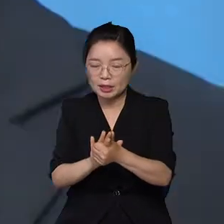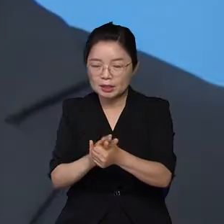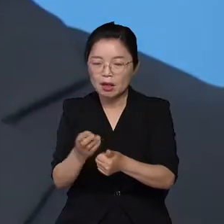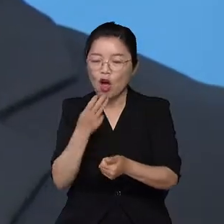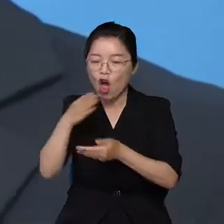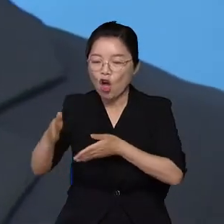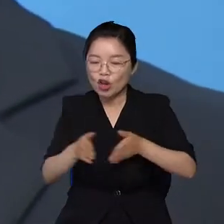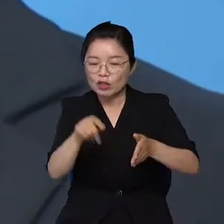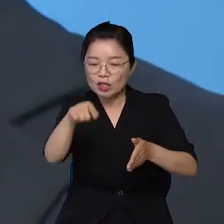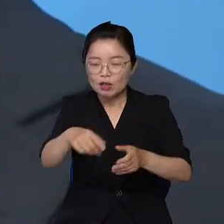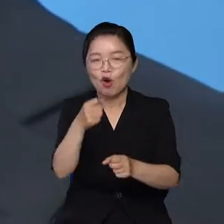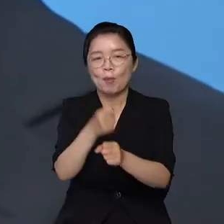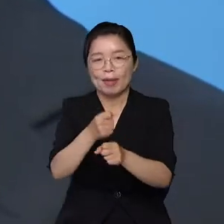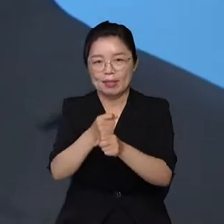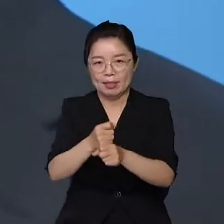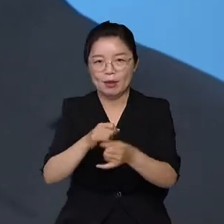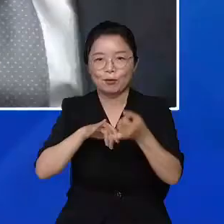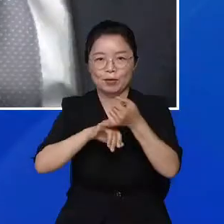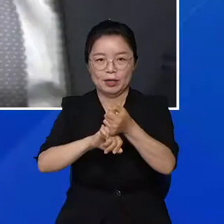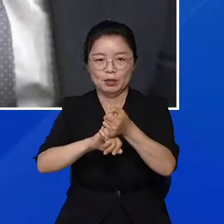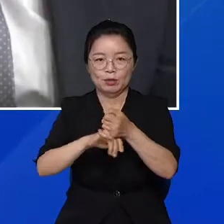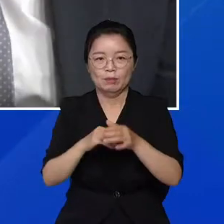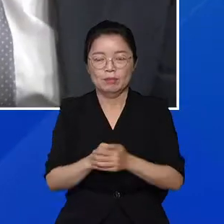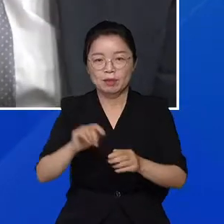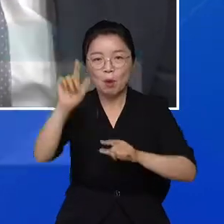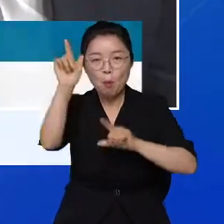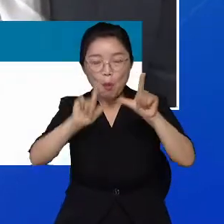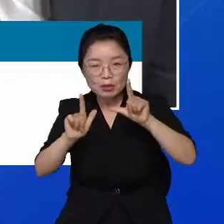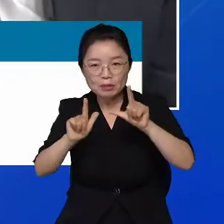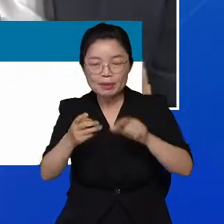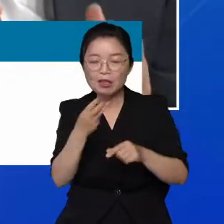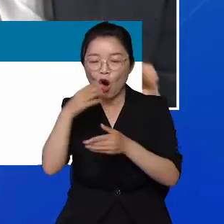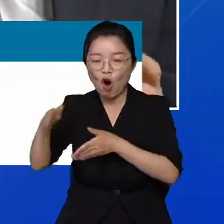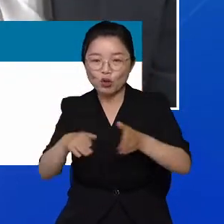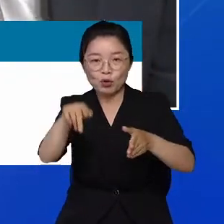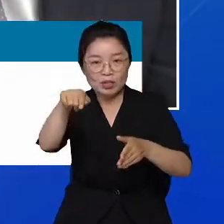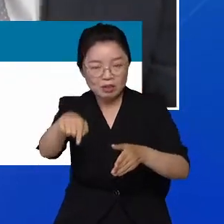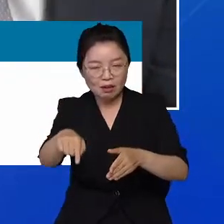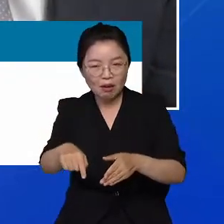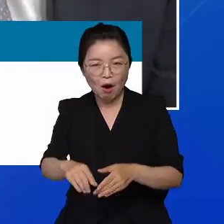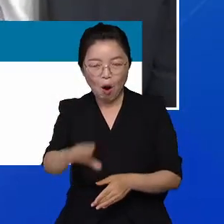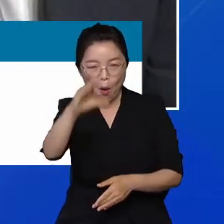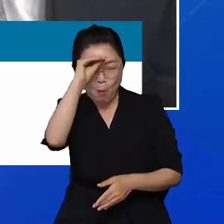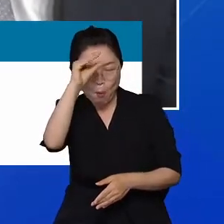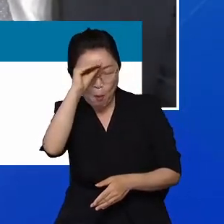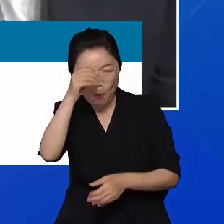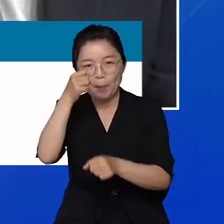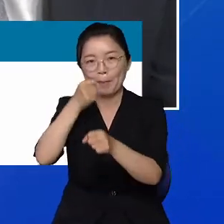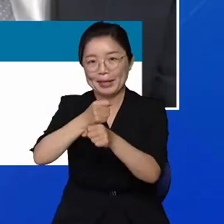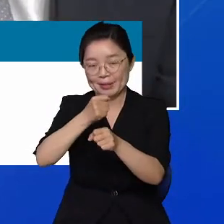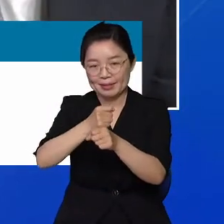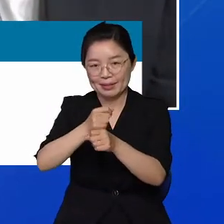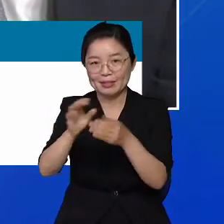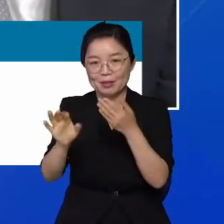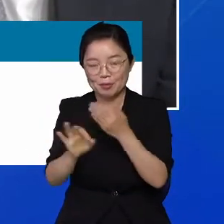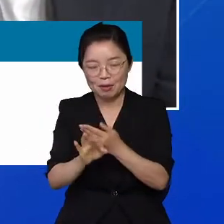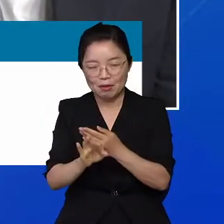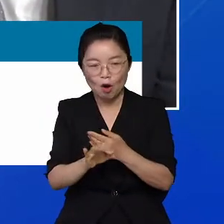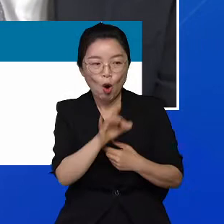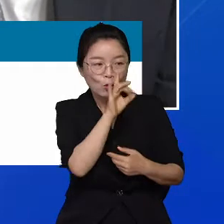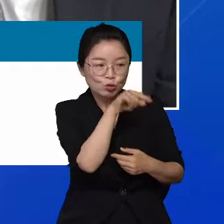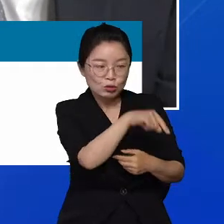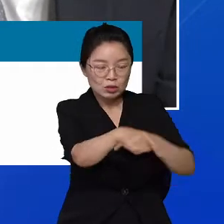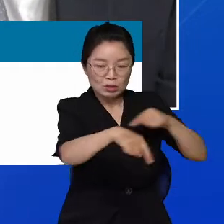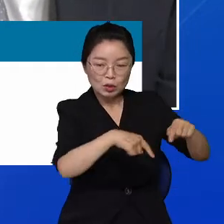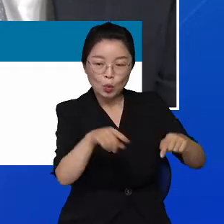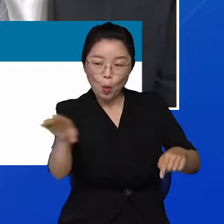만들겠다 고 강조했습니다 이런 모습을 경기도에서 좋은 그 샘플을 만들 수 있다면 저는 중앙정치